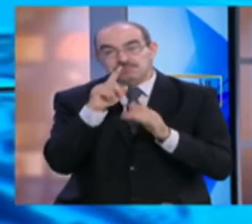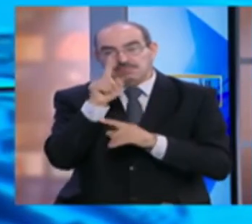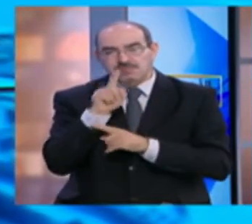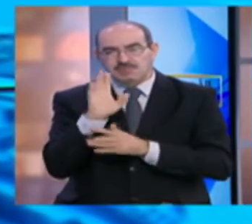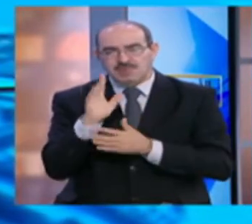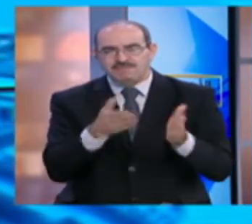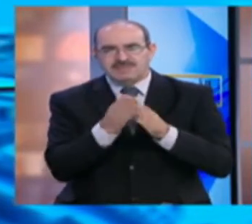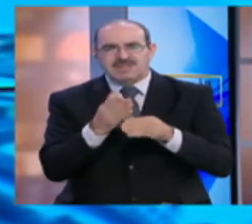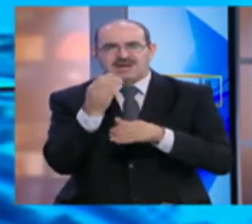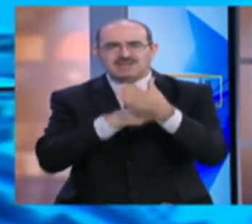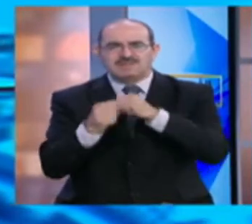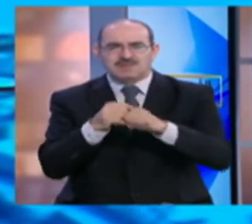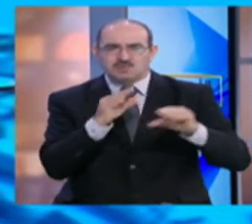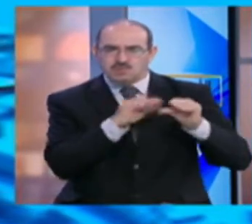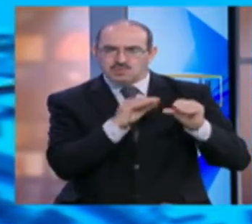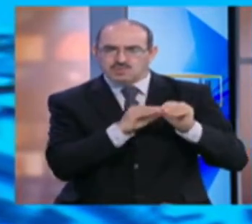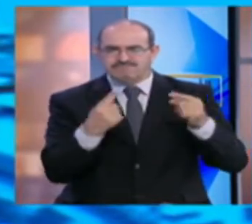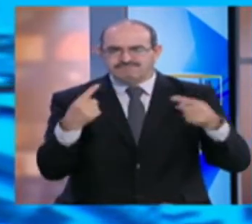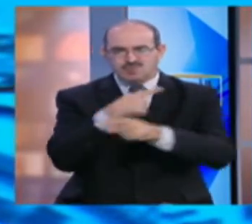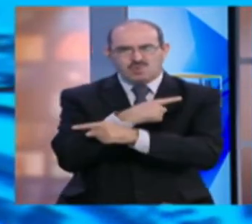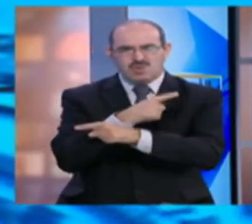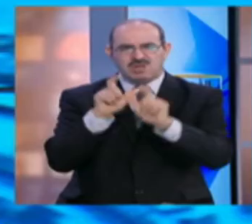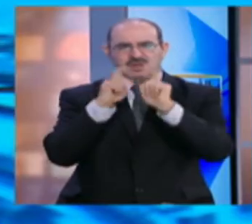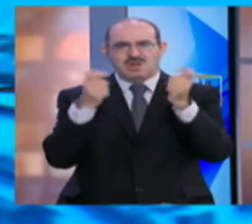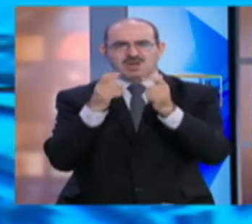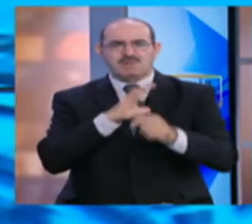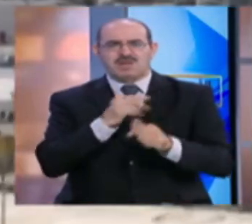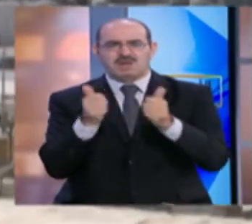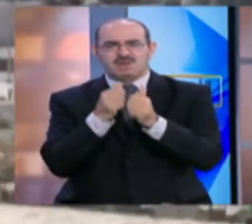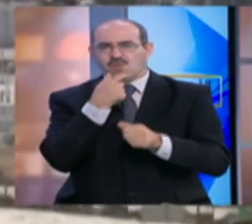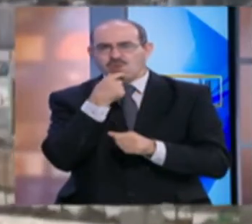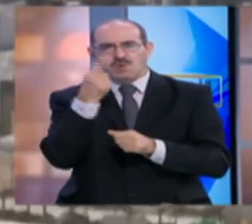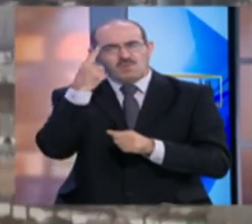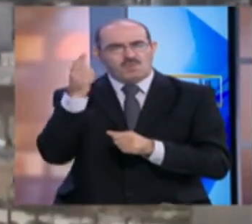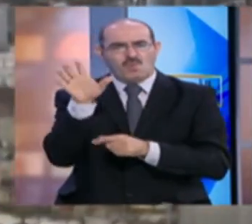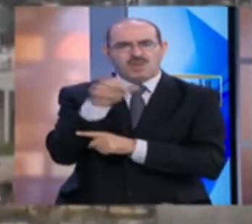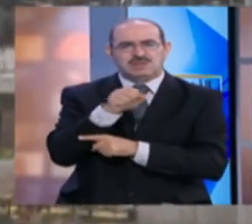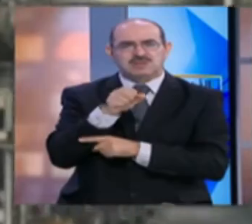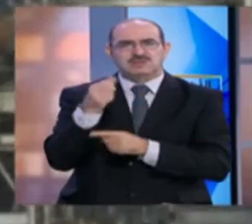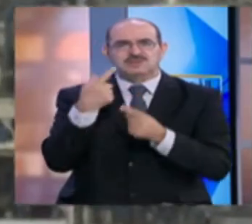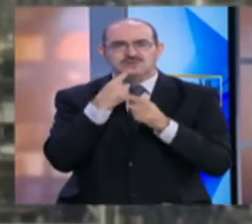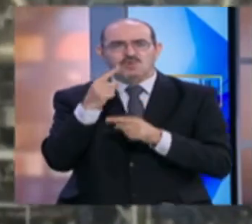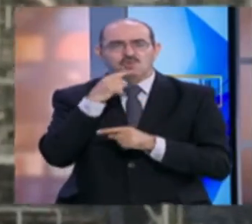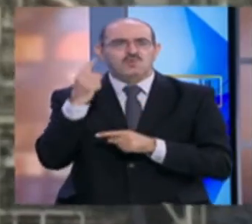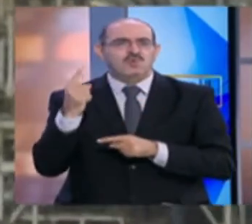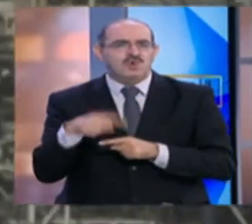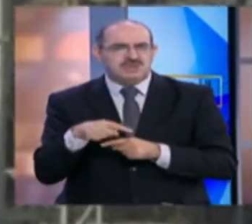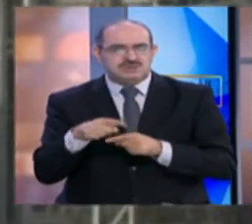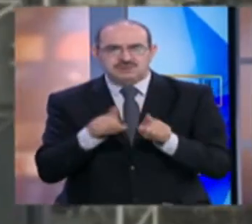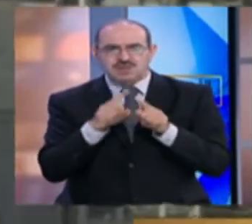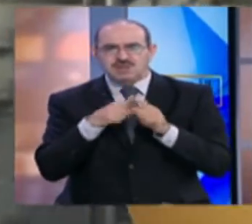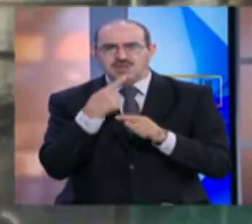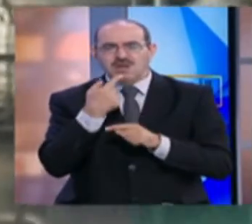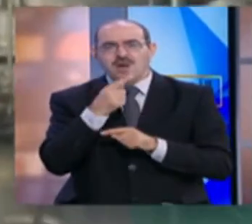اقتصاديا، وفي خطوة مخالفة للحظر الأمريكي البريطاني عن واردات الطاقة الروسية، أكدت